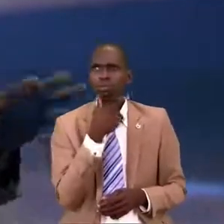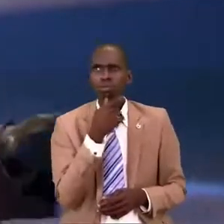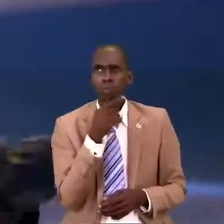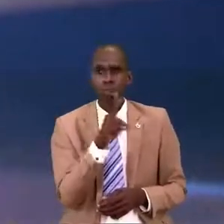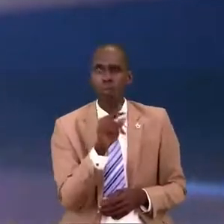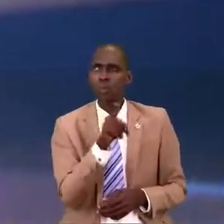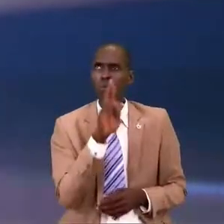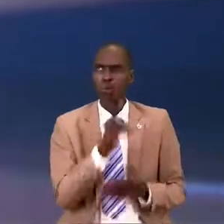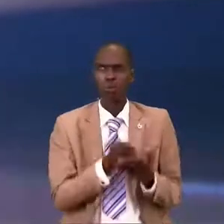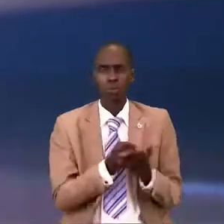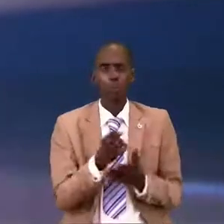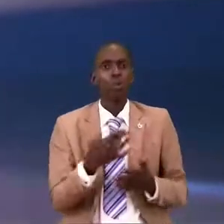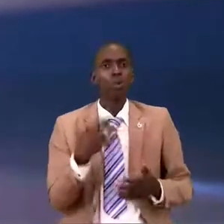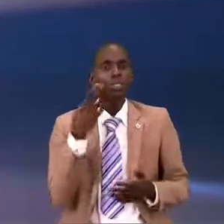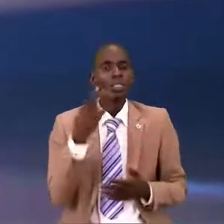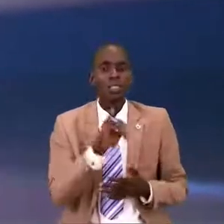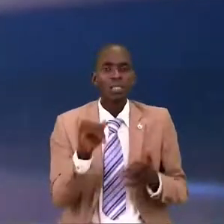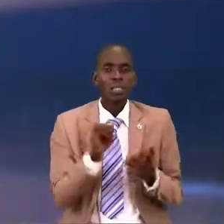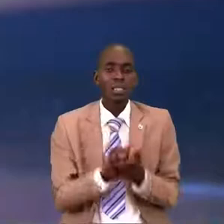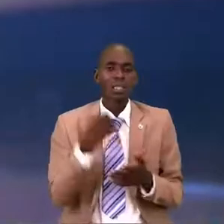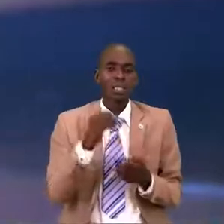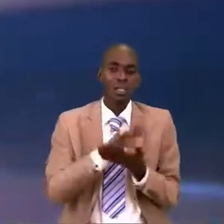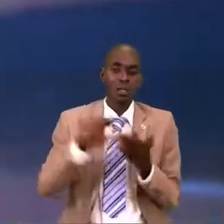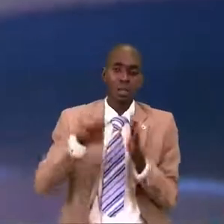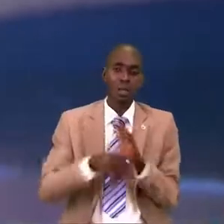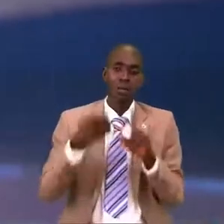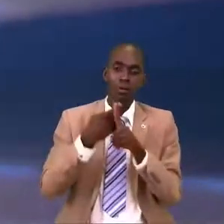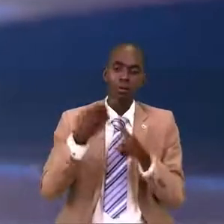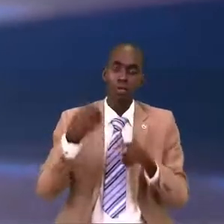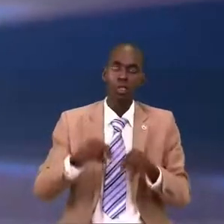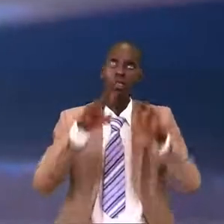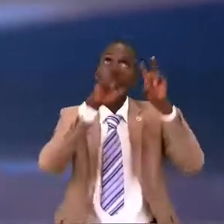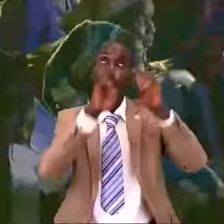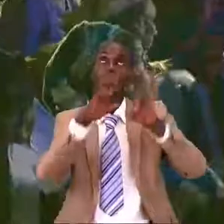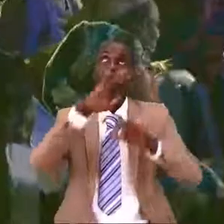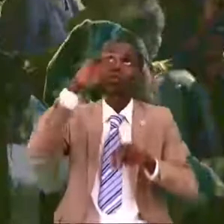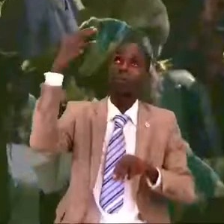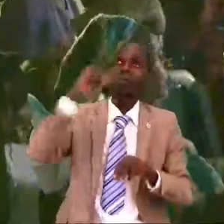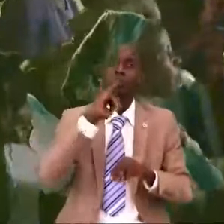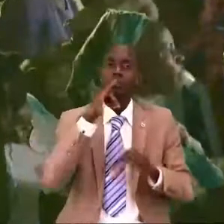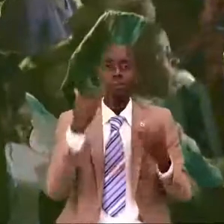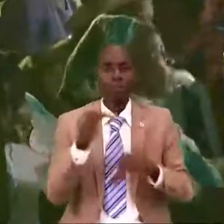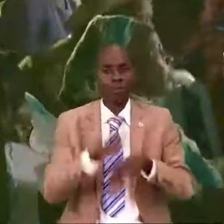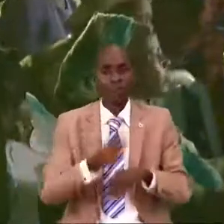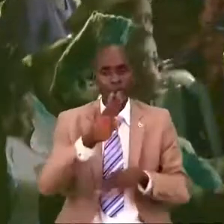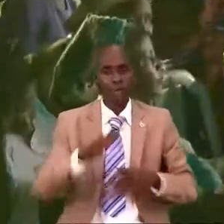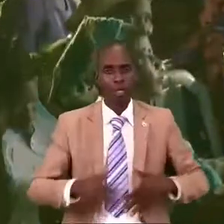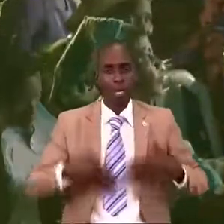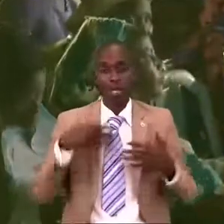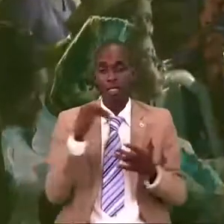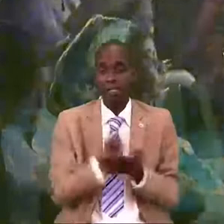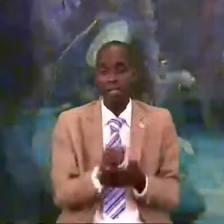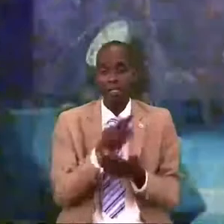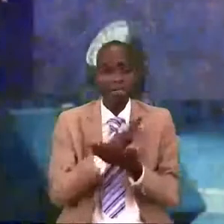sur sa vie. Et cette justice agira, produira des produits dans chaque vie au nom de Jésus.